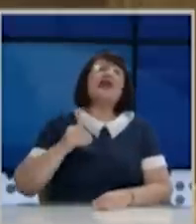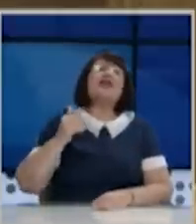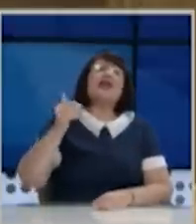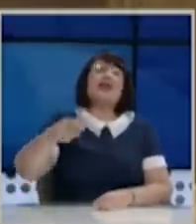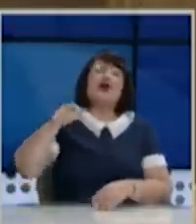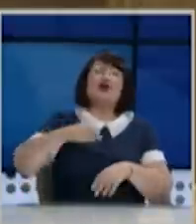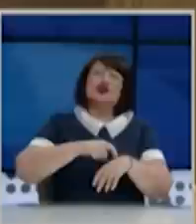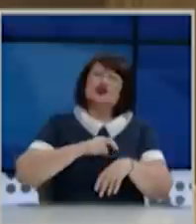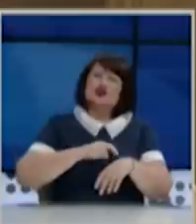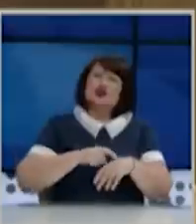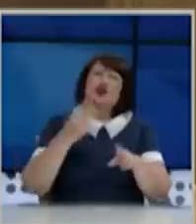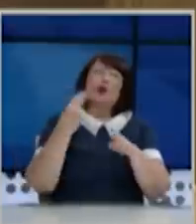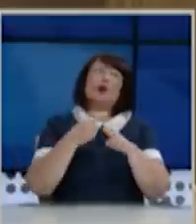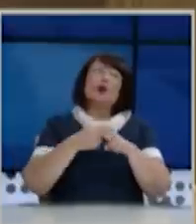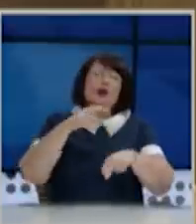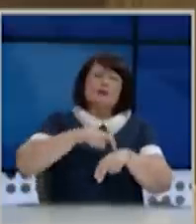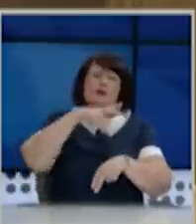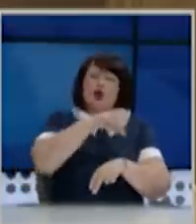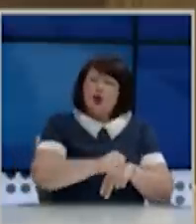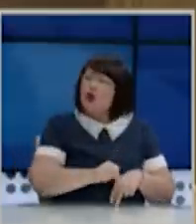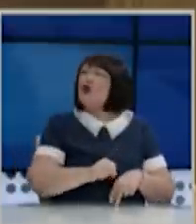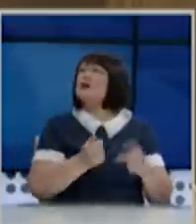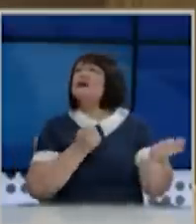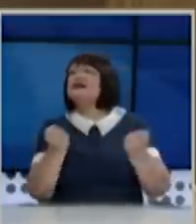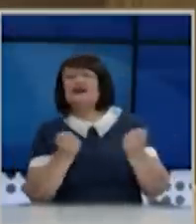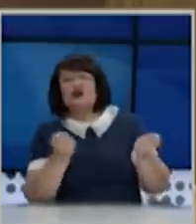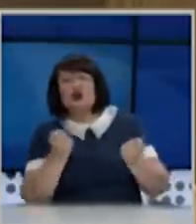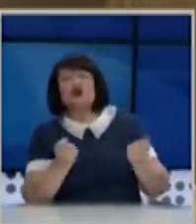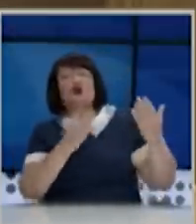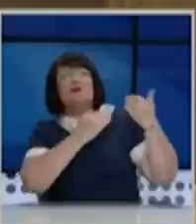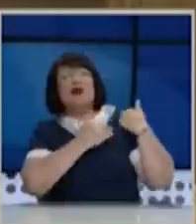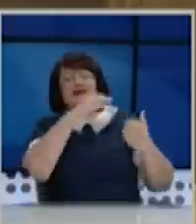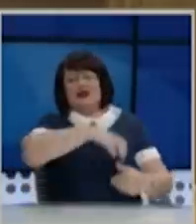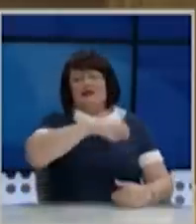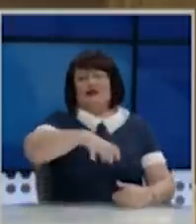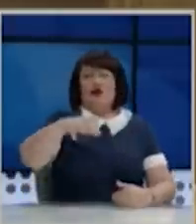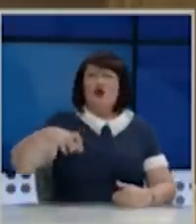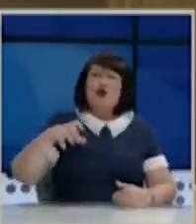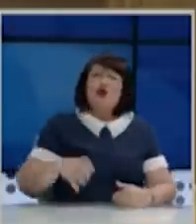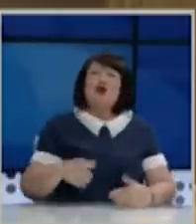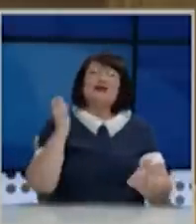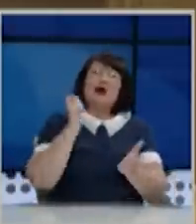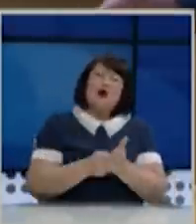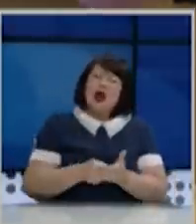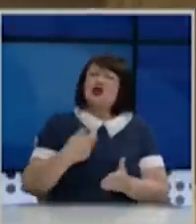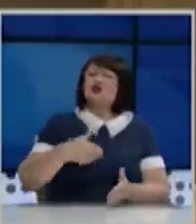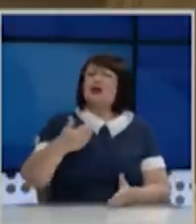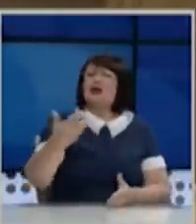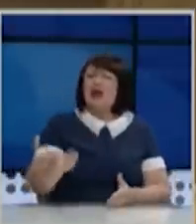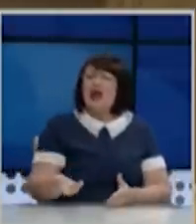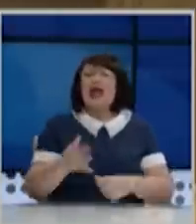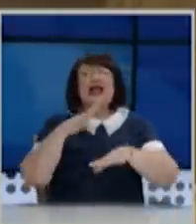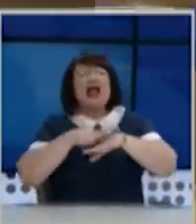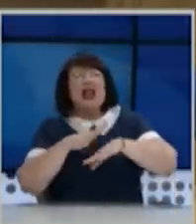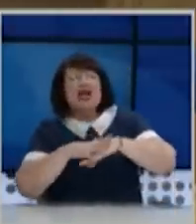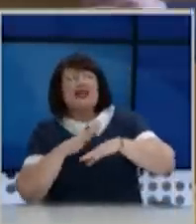τη φορά θα δοθεί έμφαση στην πρόληψη, στο συντονισμό αρμοδίων φορέων, θα αγοραστούν κι άλλα μέσα, από τον Καναδά είναι